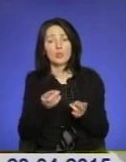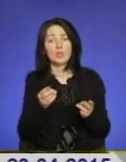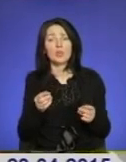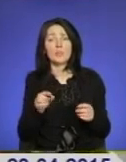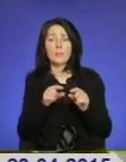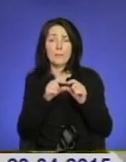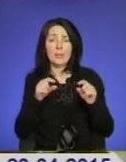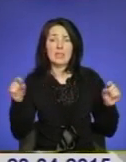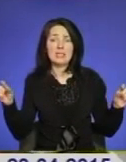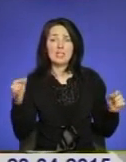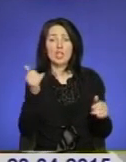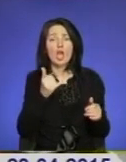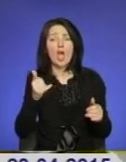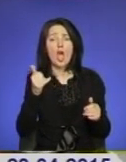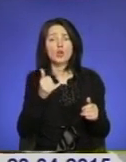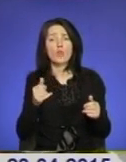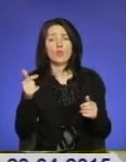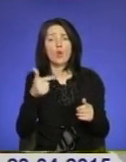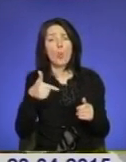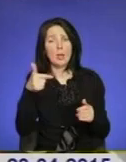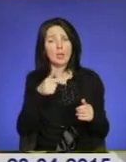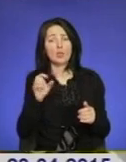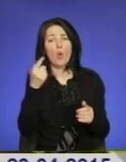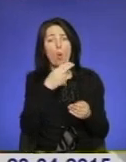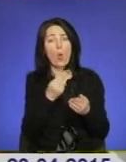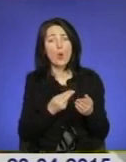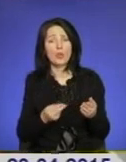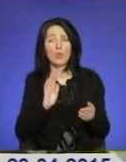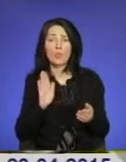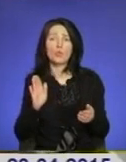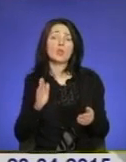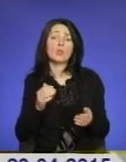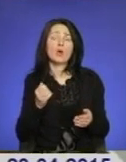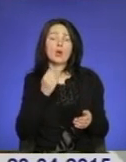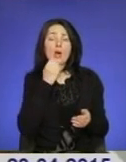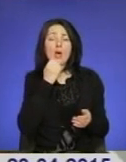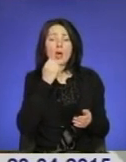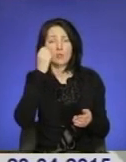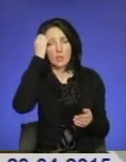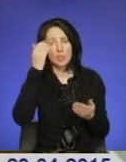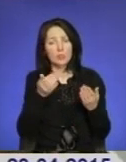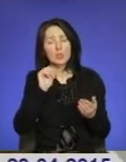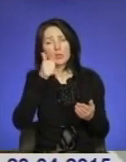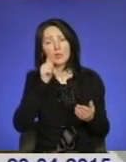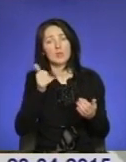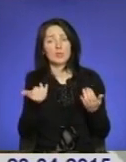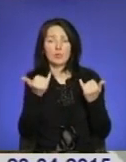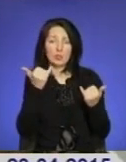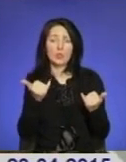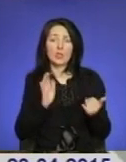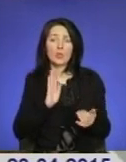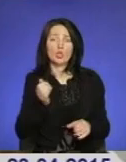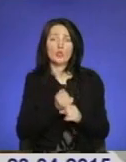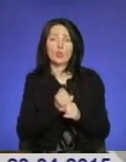жовтого, блакитного і синього кольорів. Також будемо вдячні, бо зараз, можливо, завтра, можливо, ще сьогодні будемо